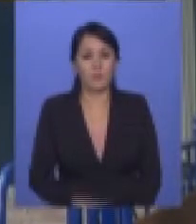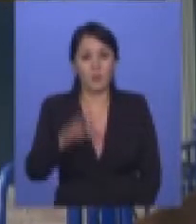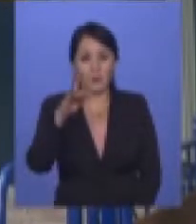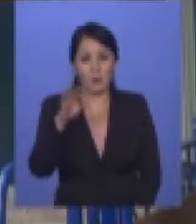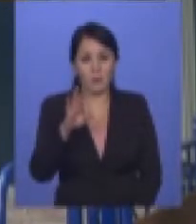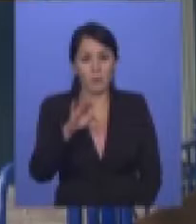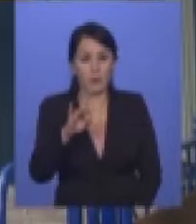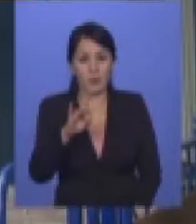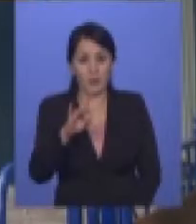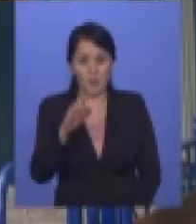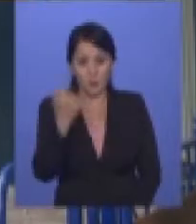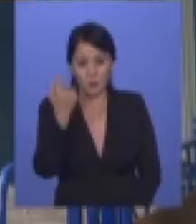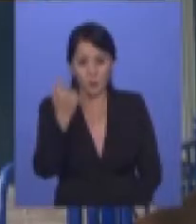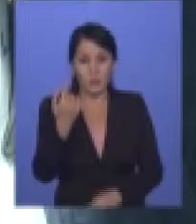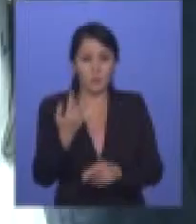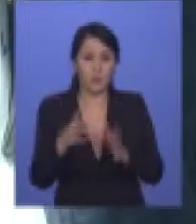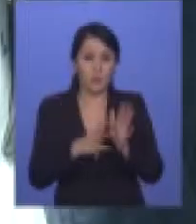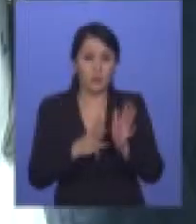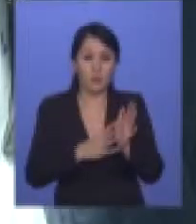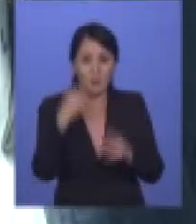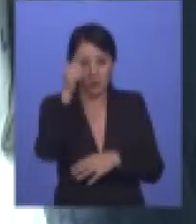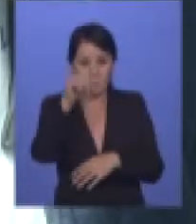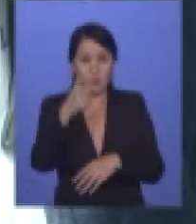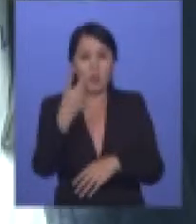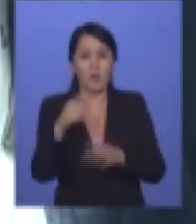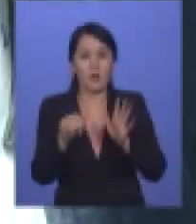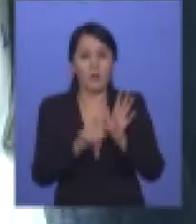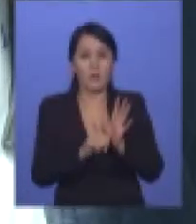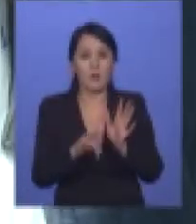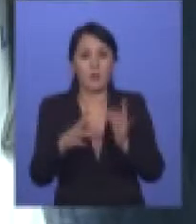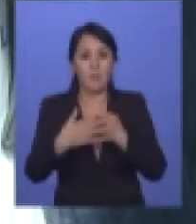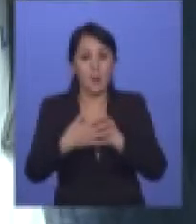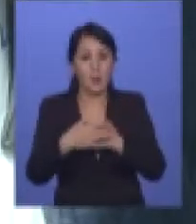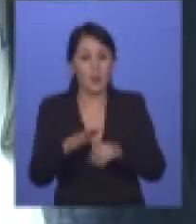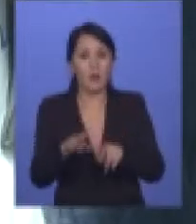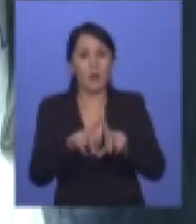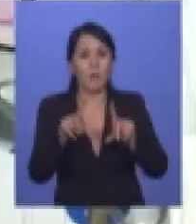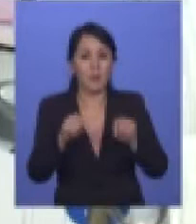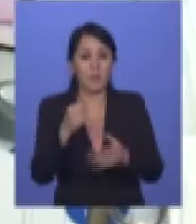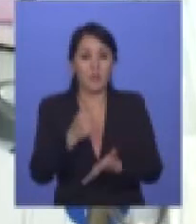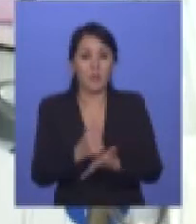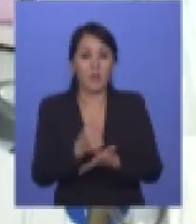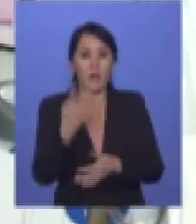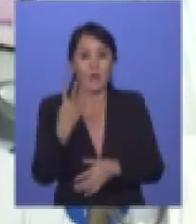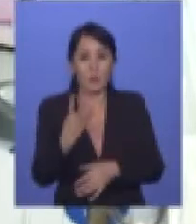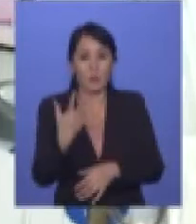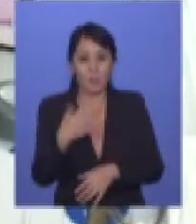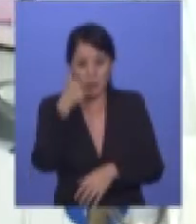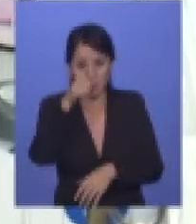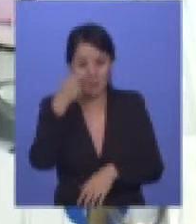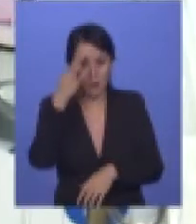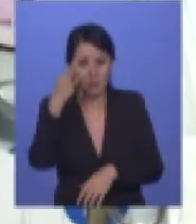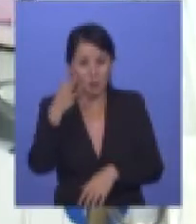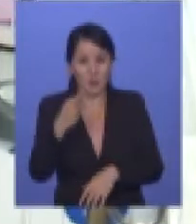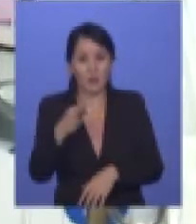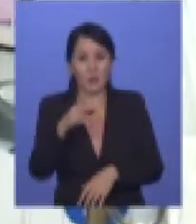Айна көз орталығы 1999 жылы 26 наурызда ашылды. Орталықтың негізін 45 жылдық тәжірибесі бар